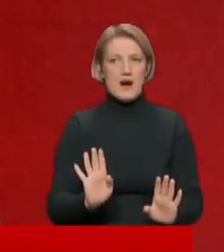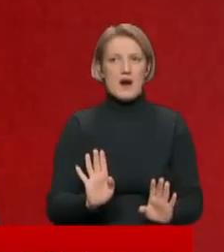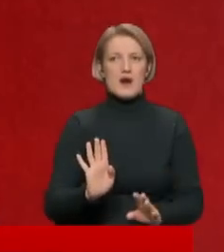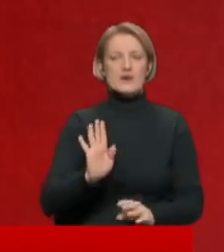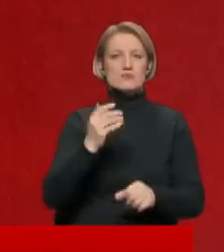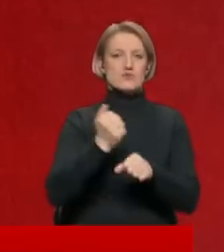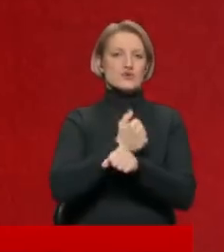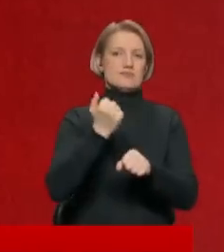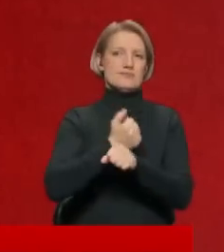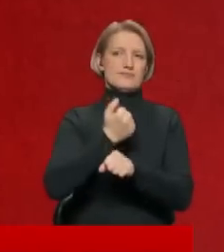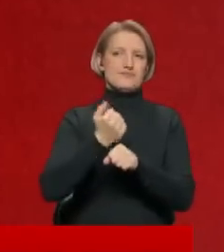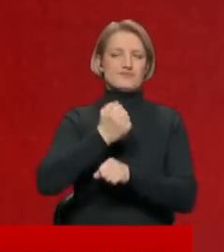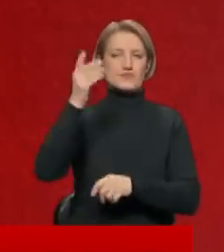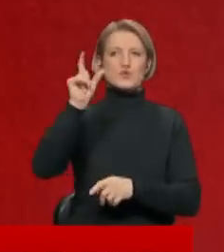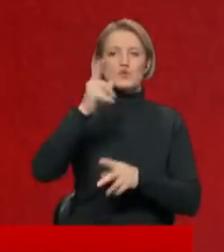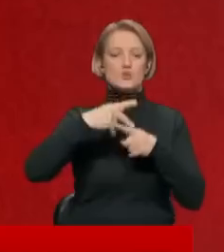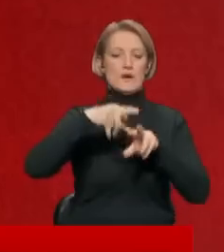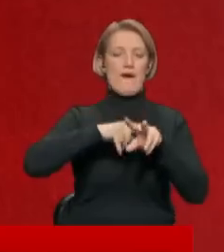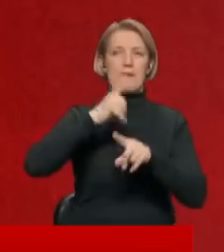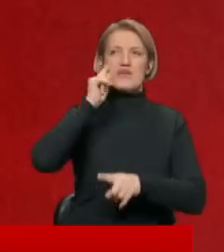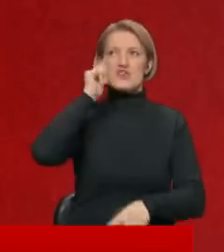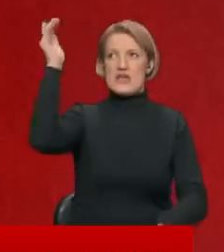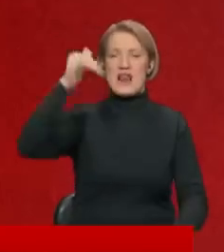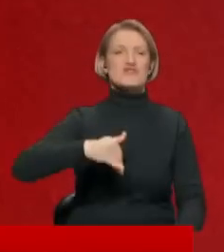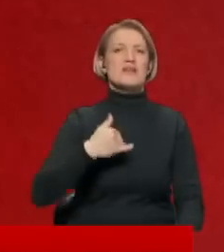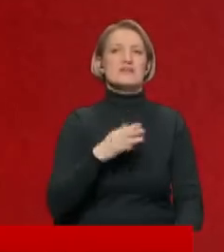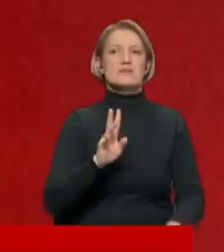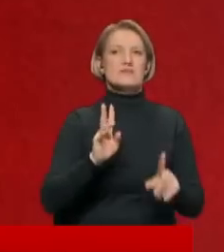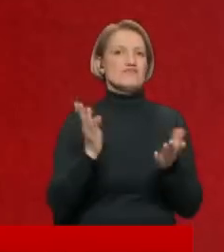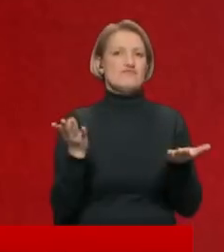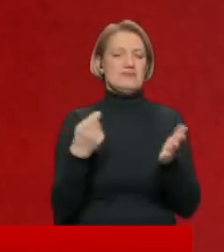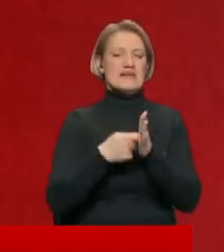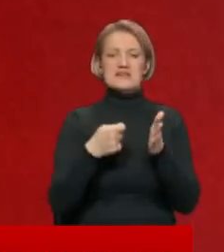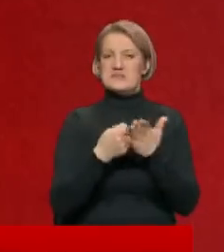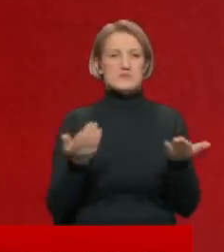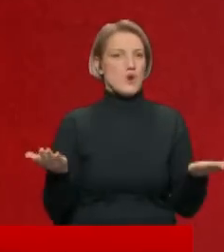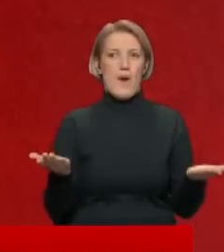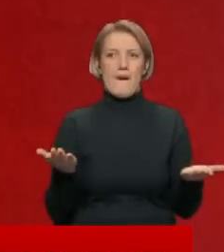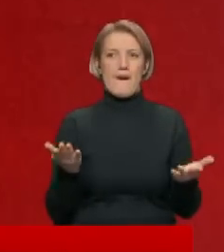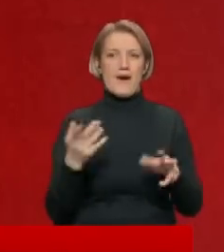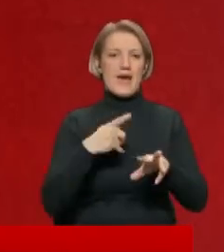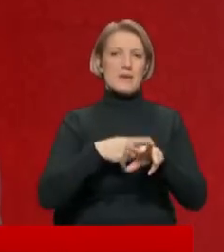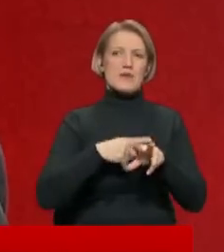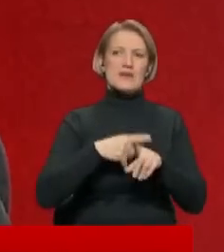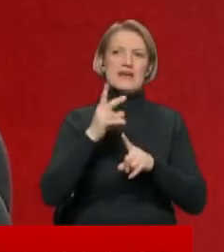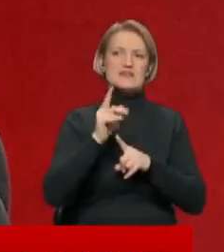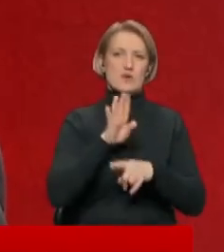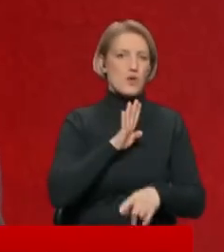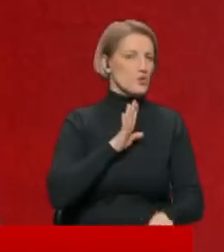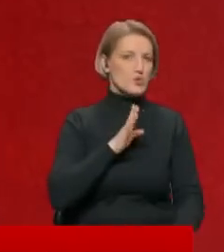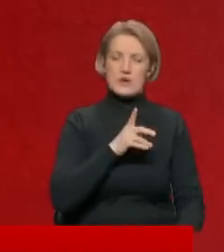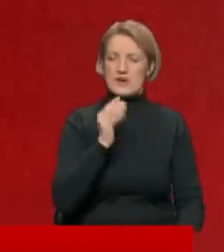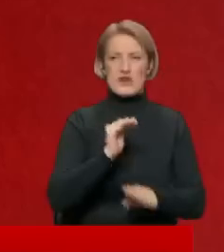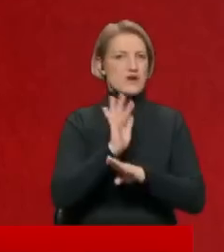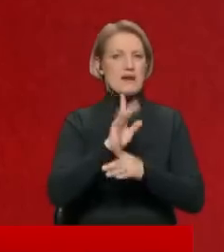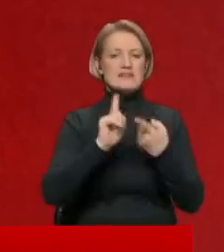göktaşı düşecek uzaydan biri gelecek hali yok no name ikinci bir ekmelatin İhsanoğlu Vakası zaten Türkiye'de yaşanmaz